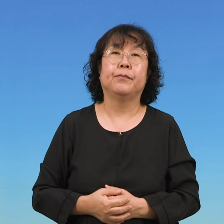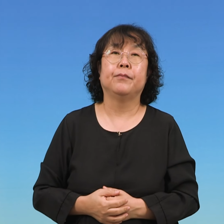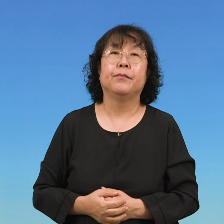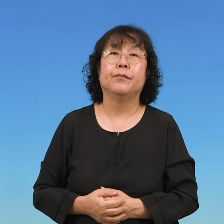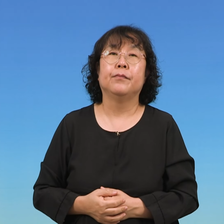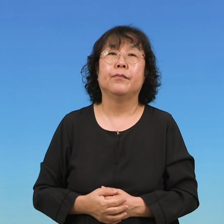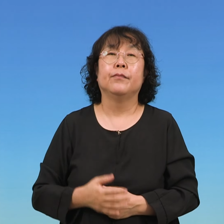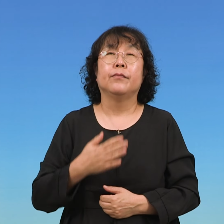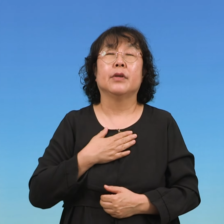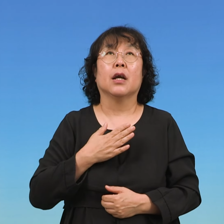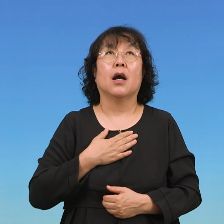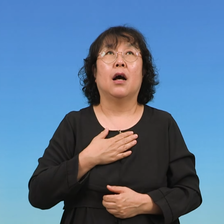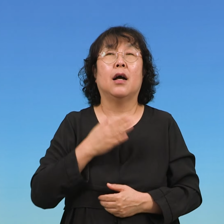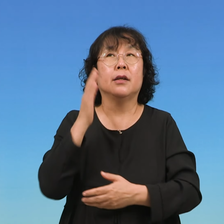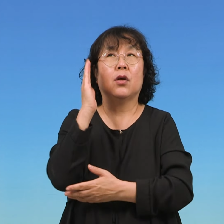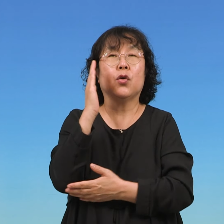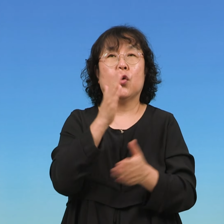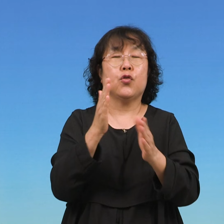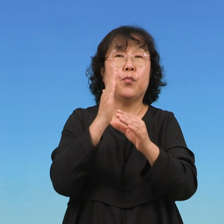준비하다가요